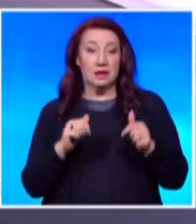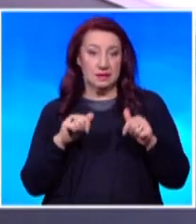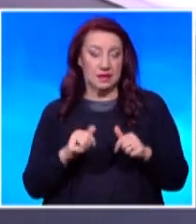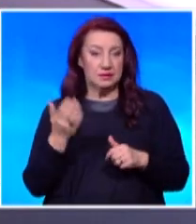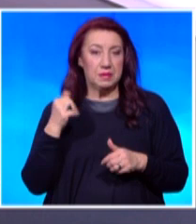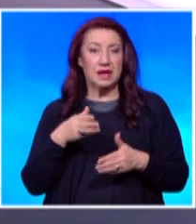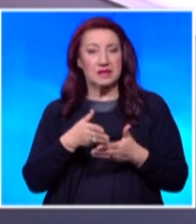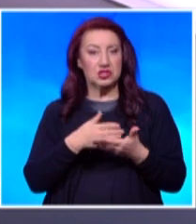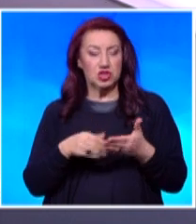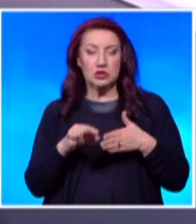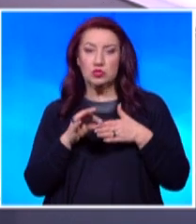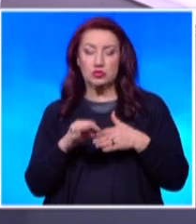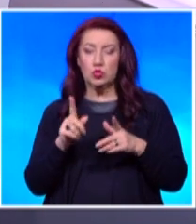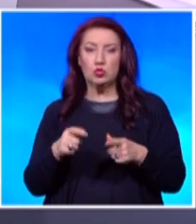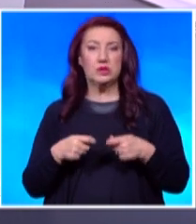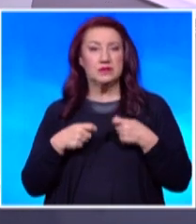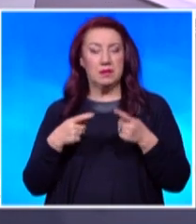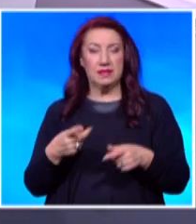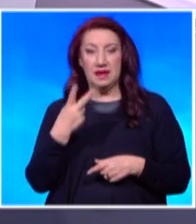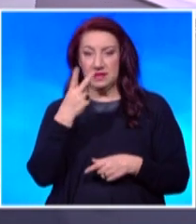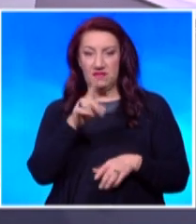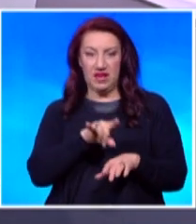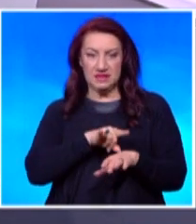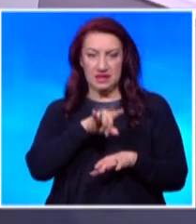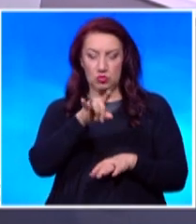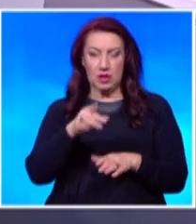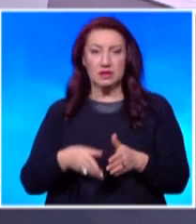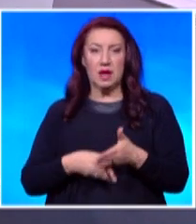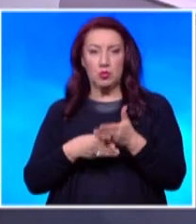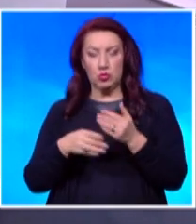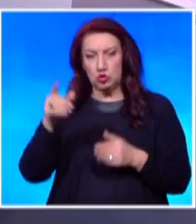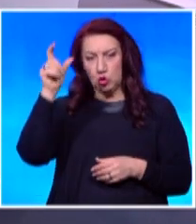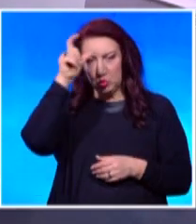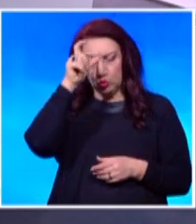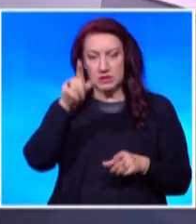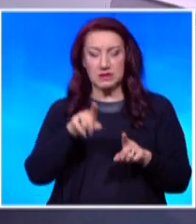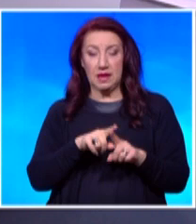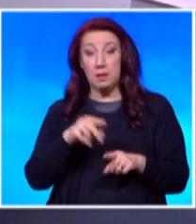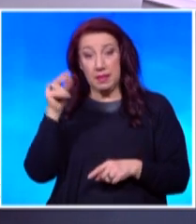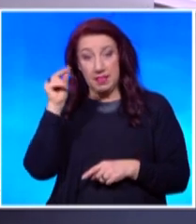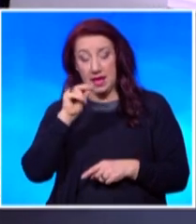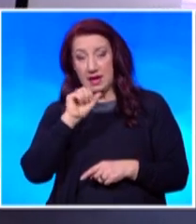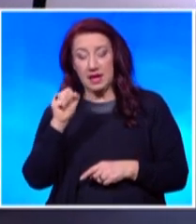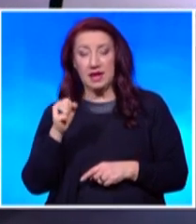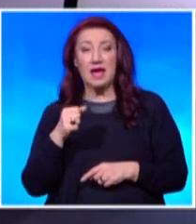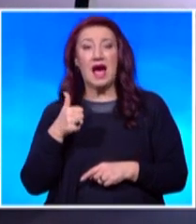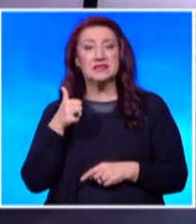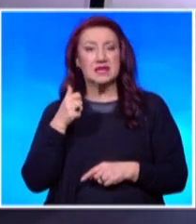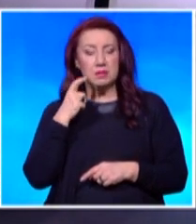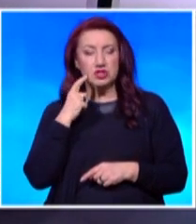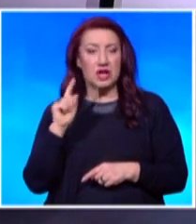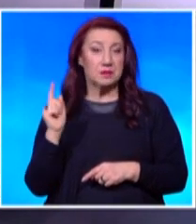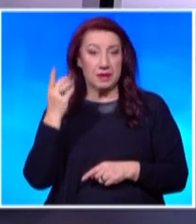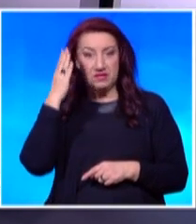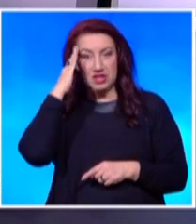част от ръководителите, които изпратиха два спартана в помощ на Турция. България и Азербайджан всъщност са първите държави, които помогнаха.